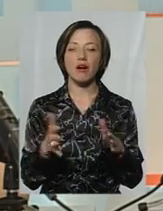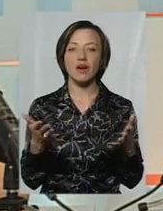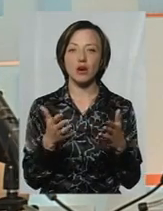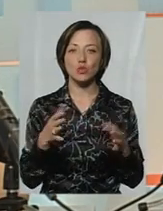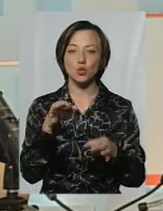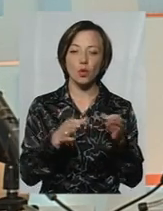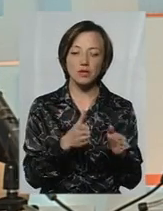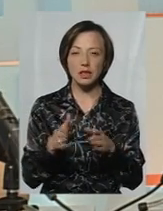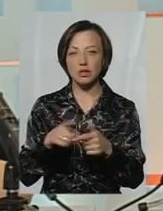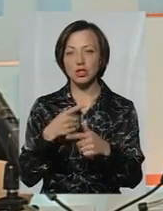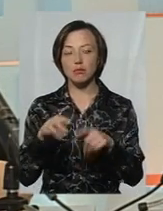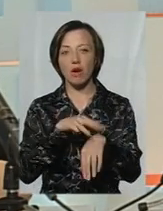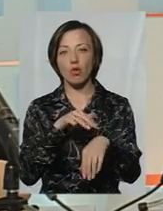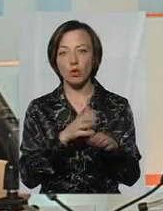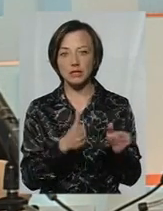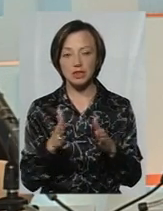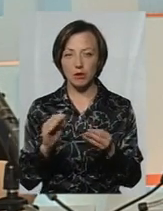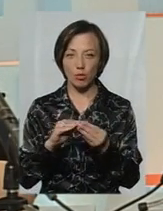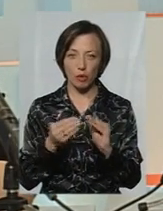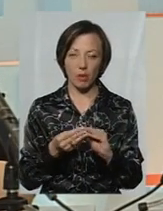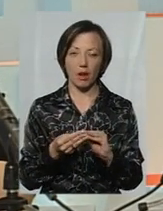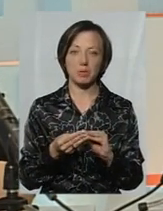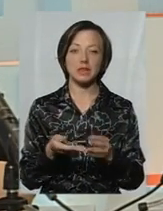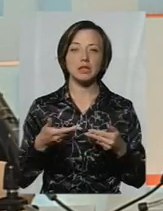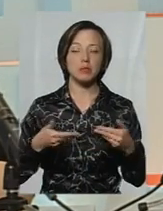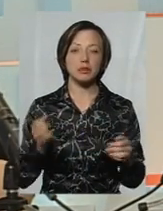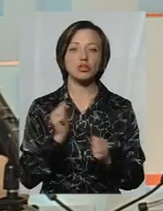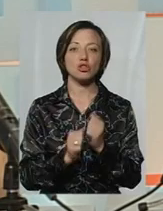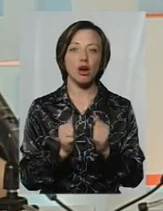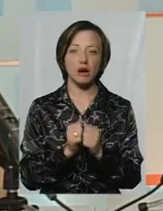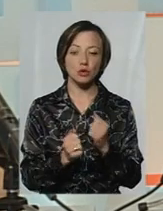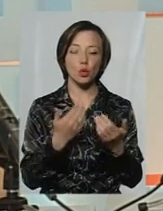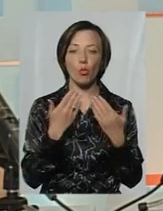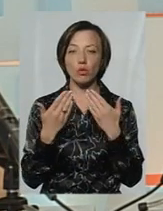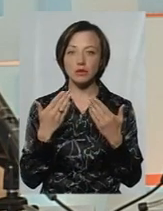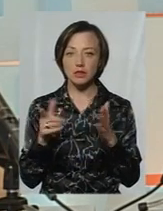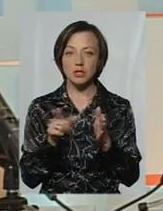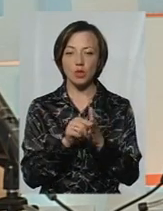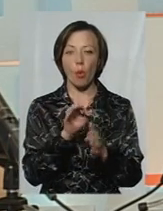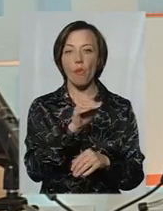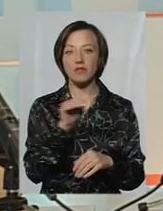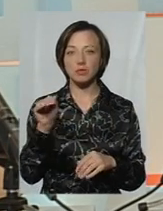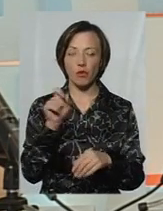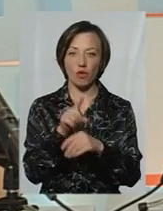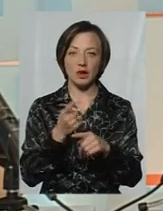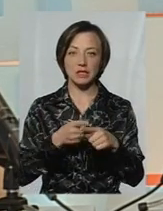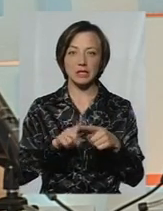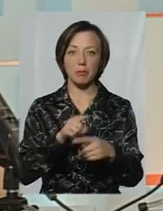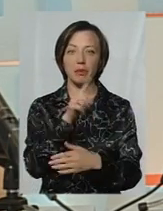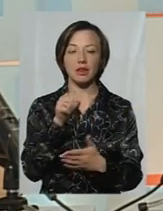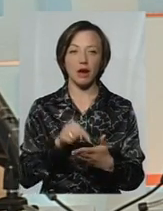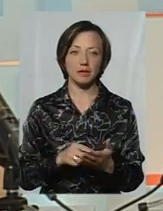чи з правоохоронною системою якісь проблеми. От, і ми часто то, якби, комунікуємо з Офісом уповноваженої з цих якби